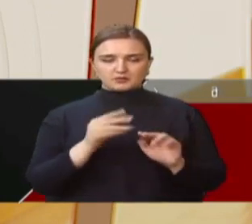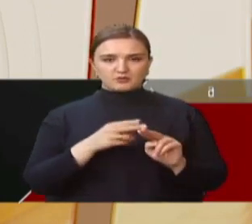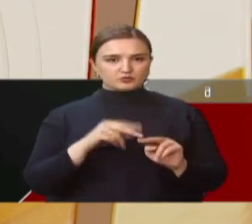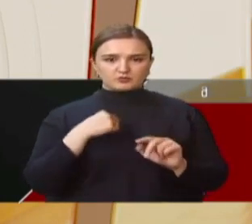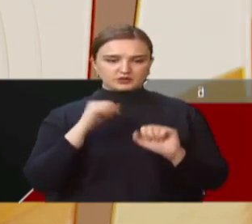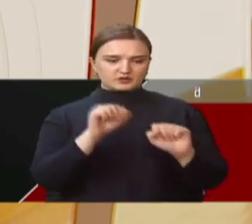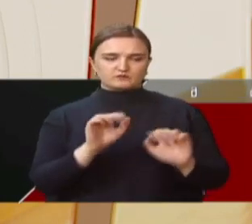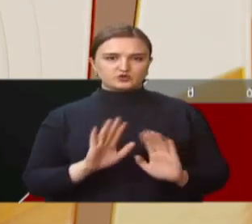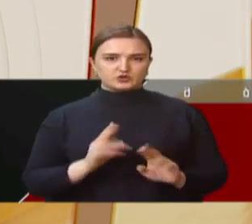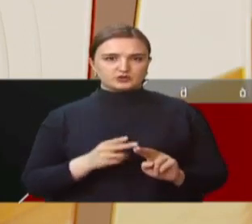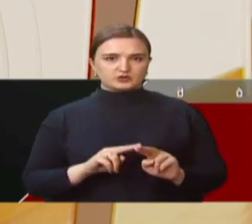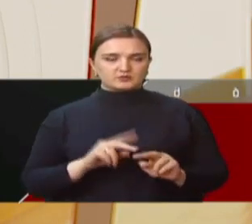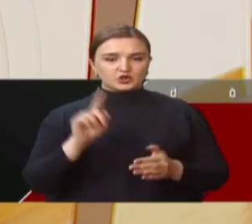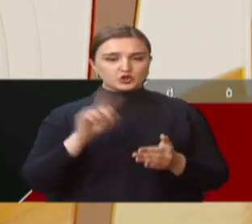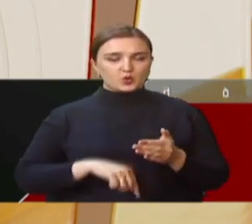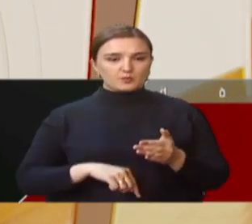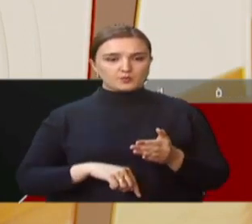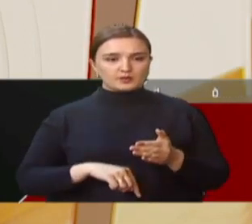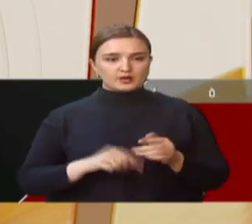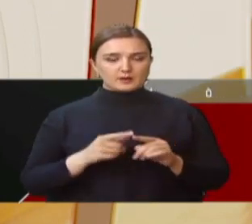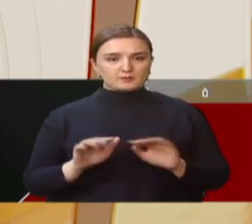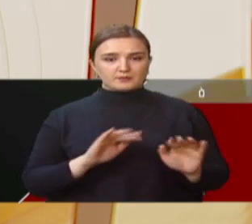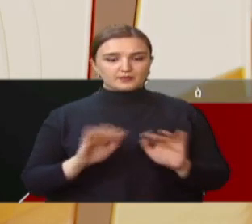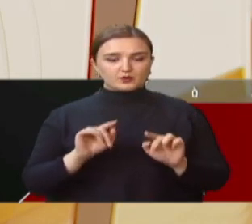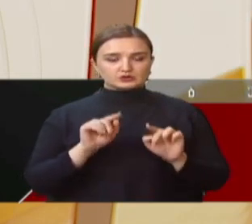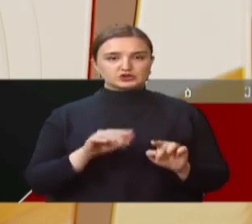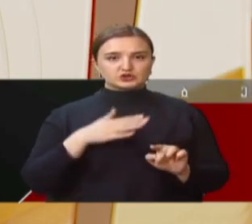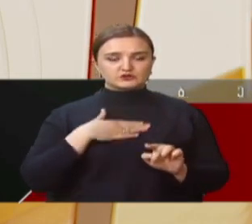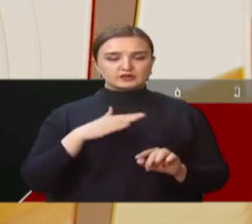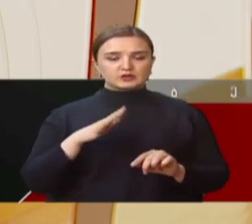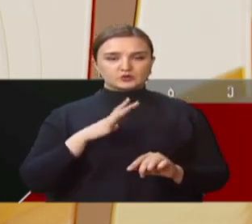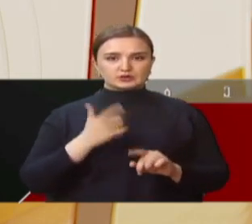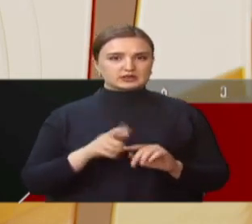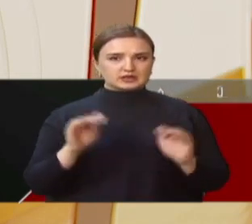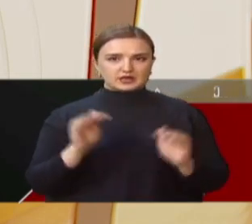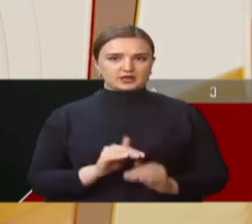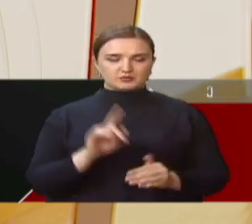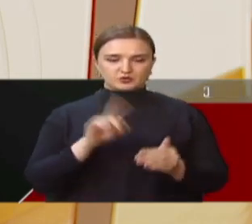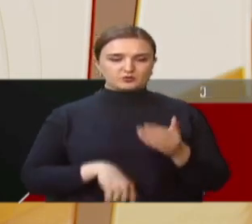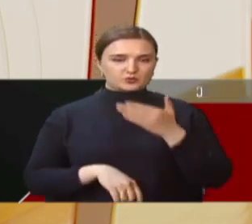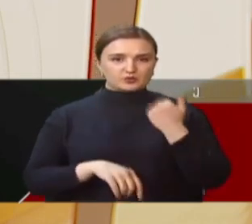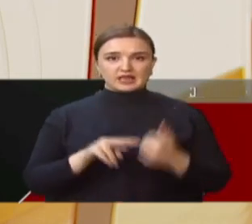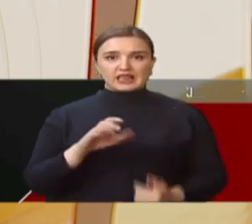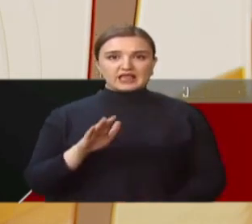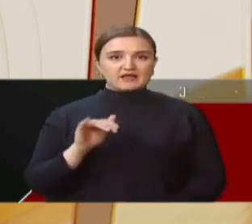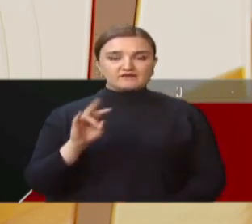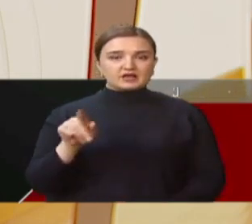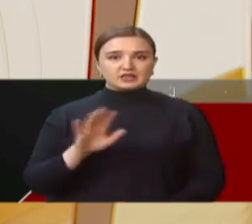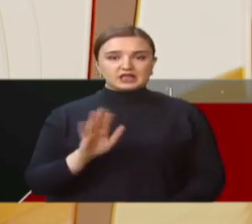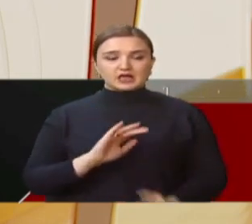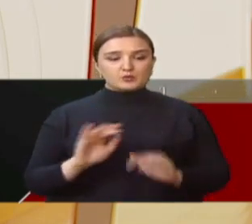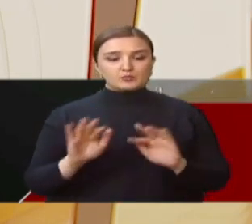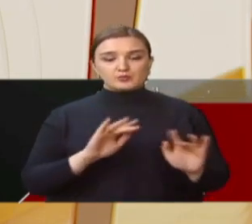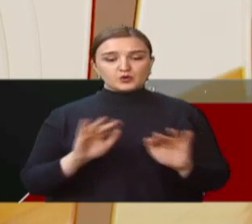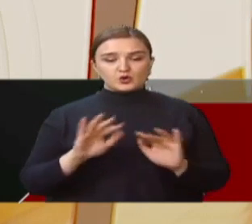vei răvii că ce n-am scuar. Doba, am procesis, mi-mart, ce n-am scuar. Nicu zălind, da val, pei da bun, Levan skiar. Proces ar da